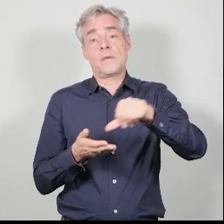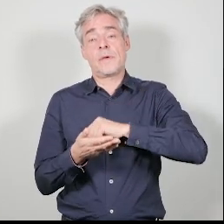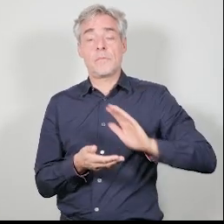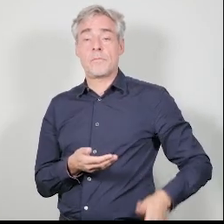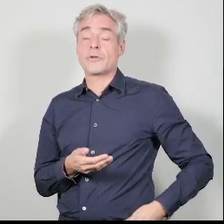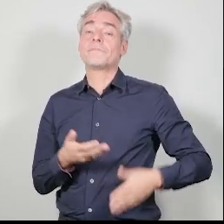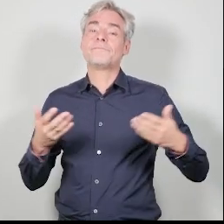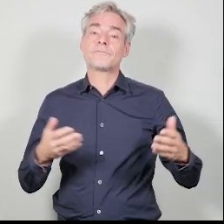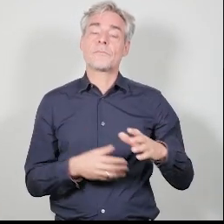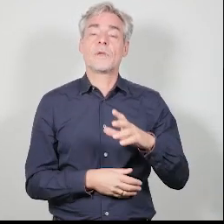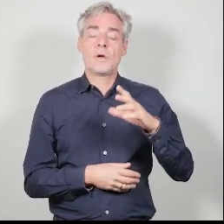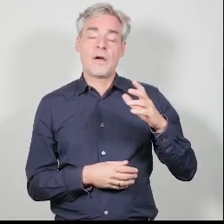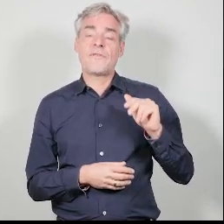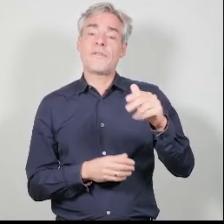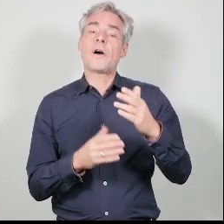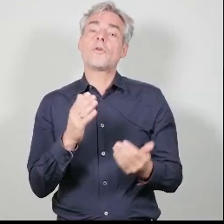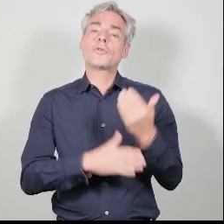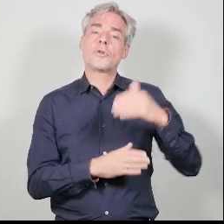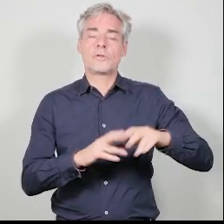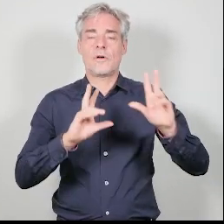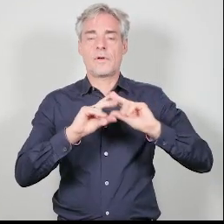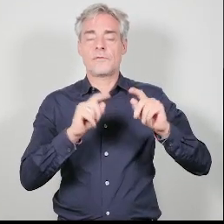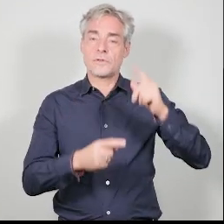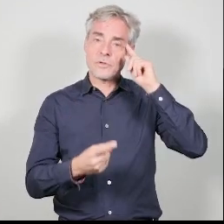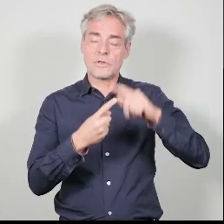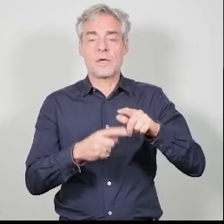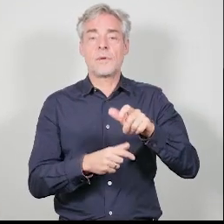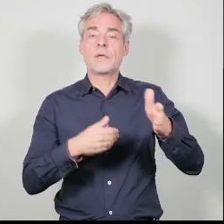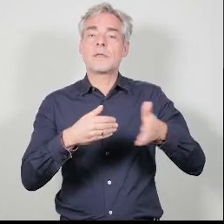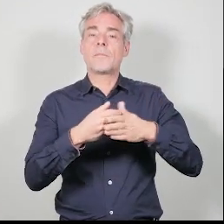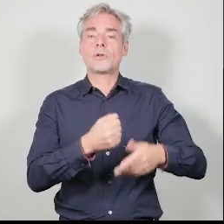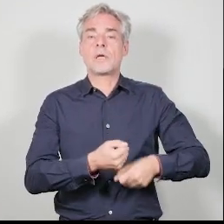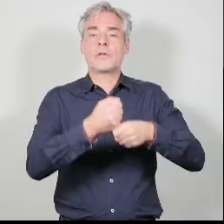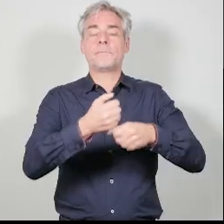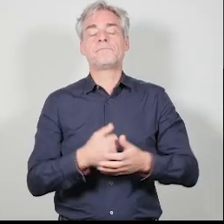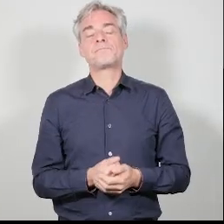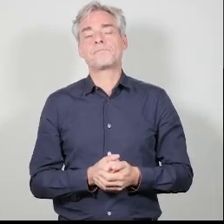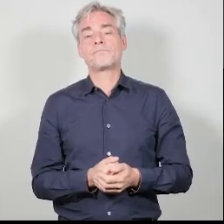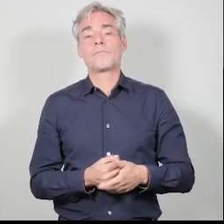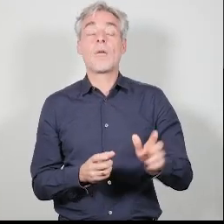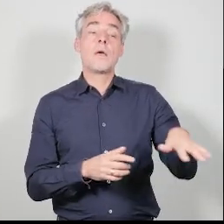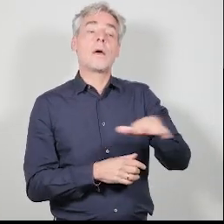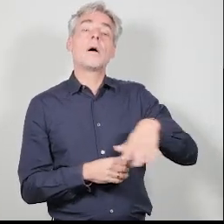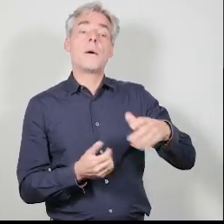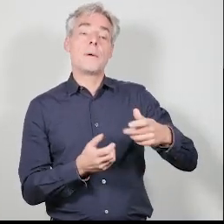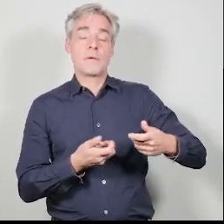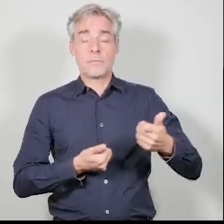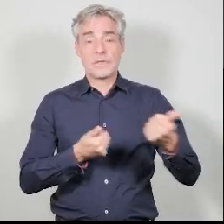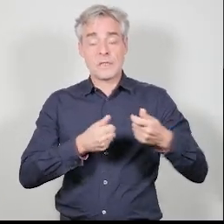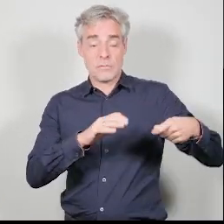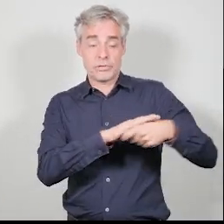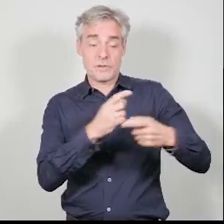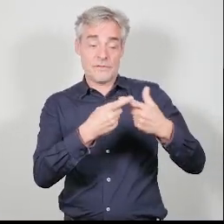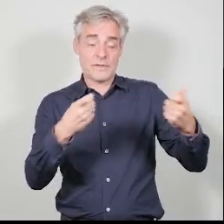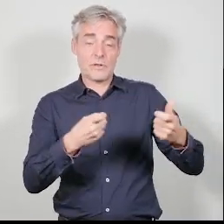Et Olivier Giraud, d'ailleurs, reviendra dans la journée sur cette question des proches aidants. Alors, également, cette diversification des prestations, elle pose la question de